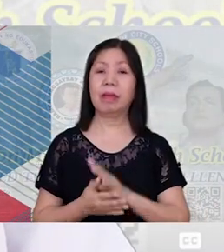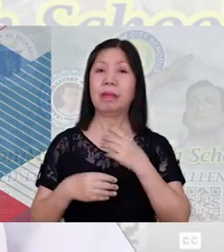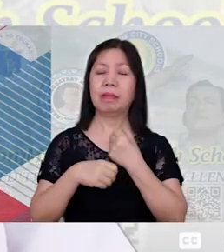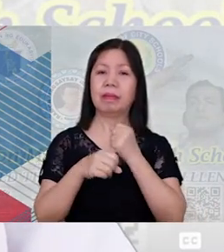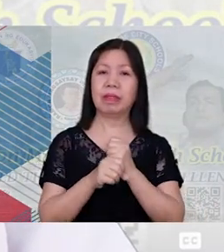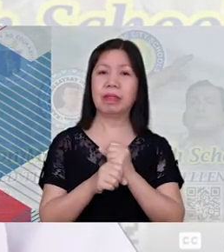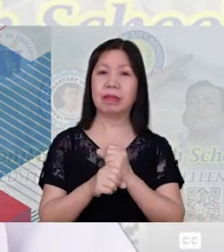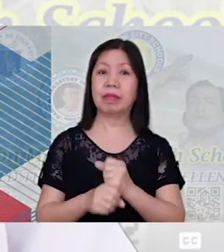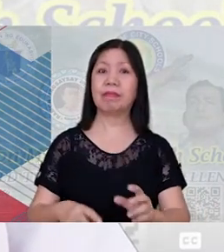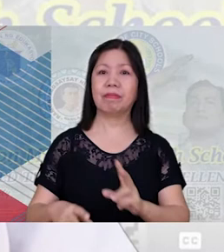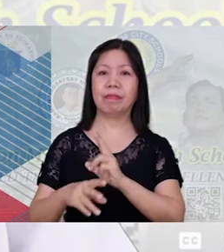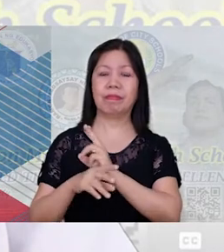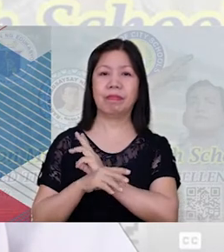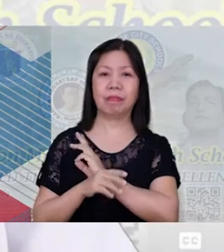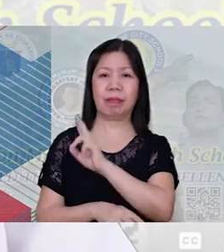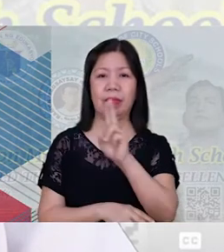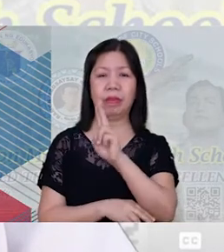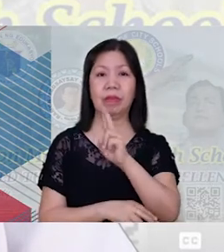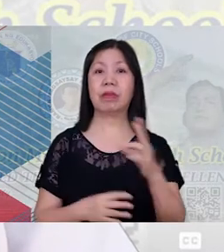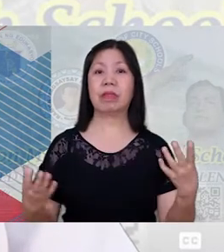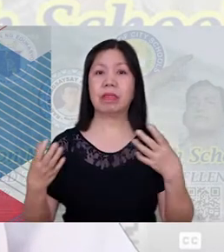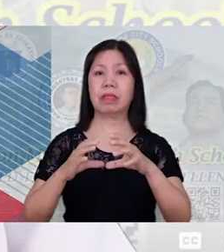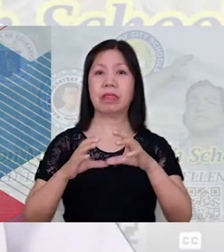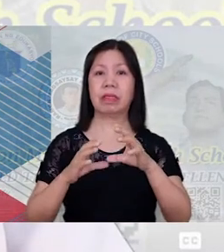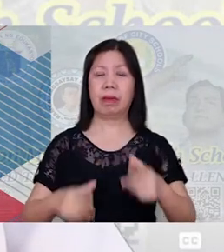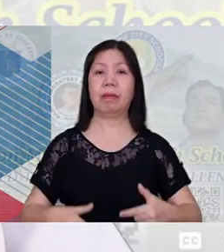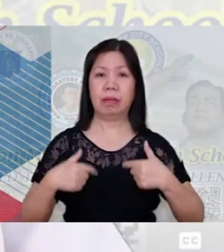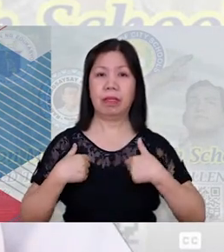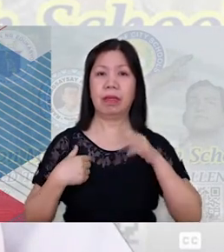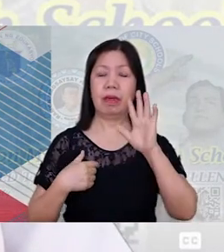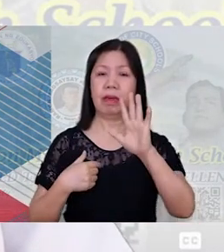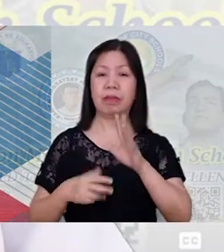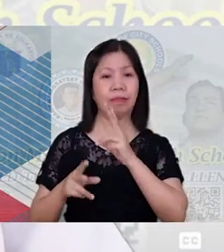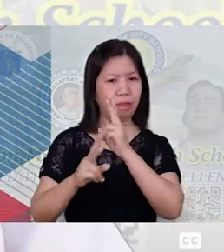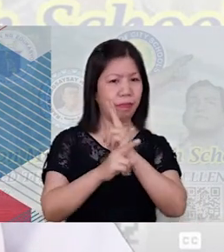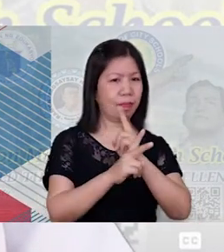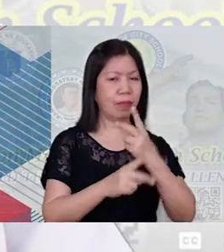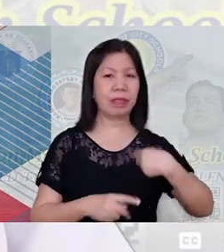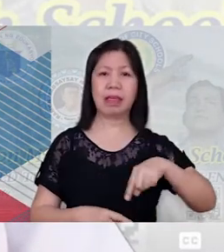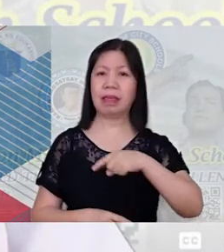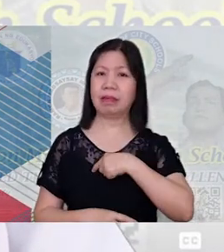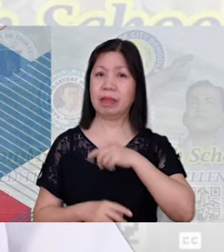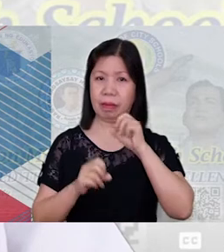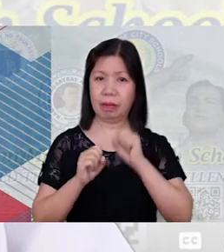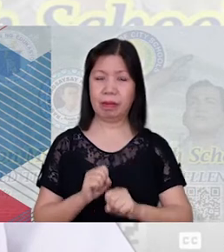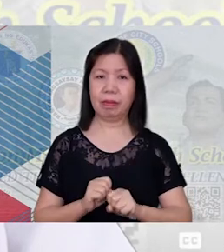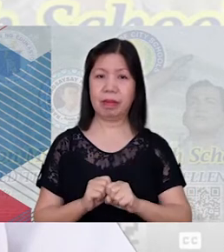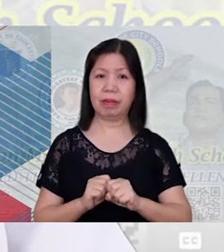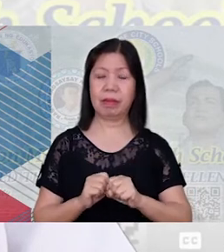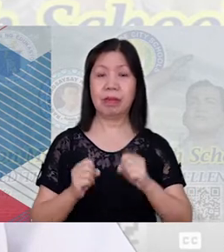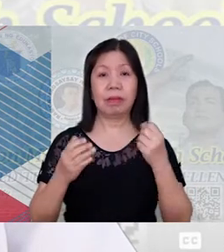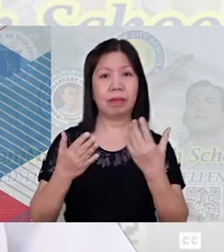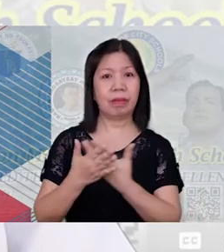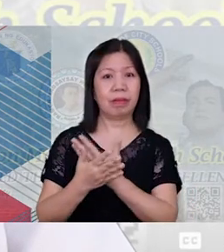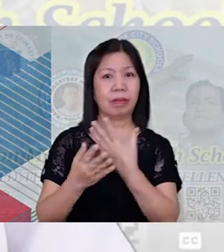aming magiging sandata sa mga darating na hamon ng buhay at ang inyong pagpapanday sa amin upang mahutok